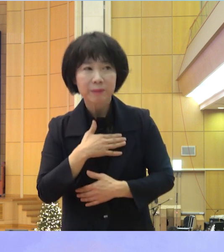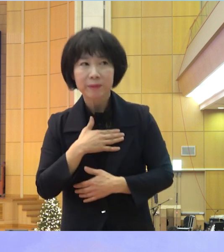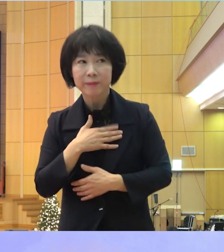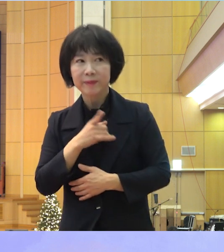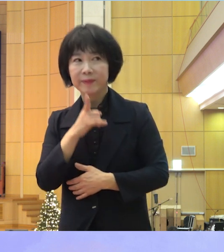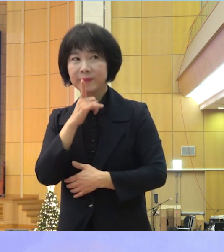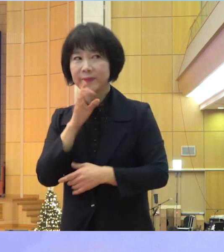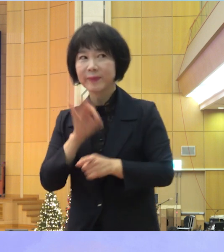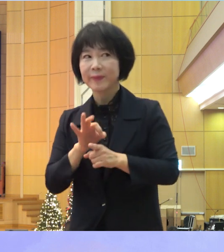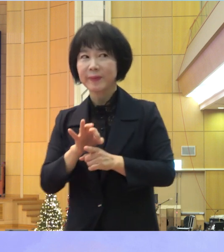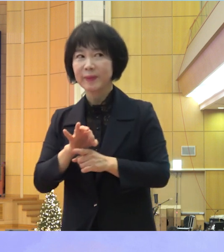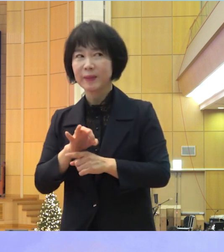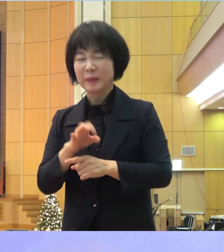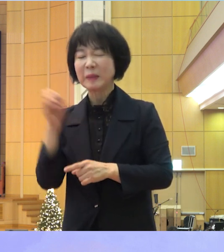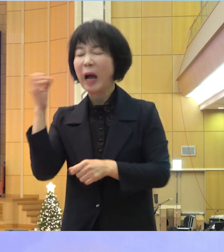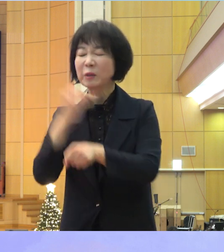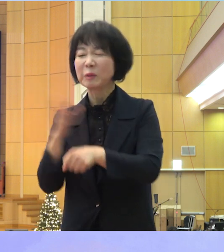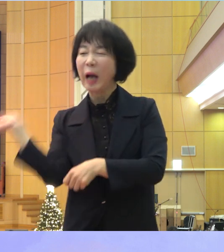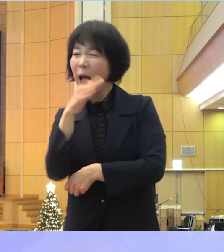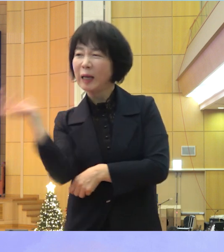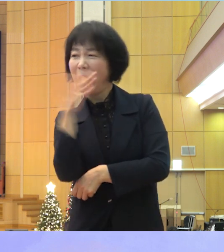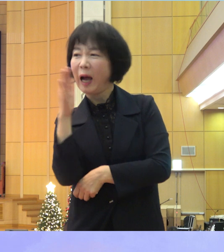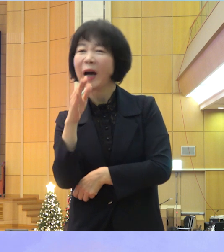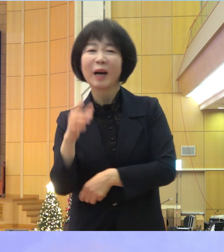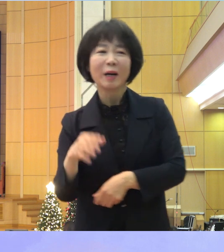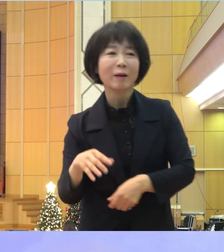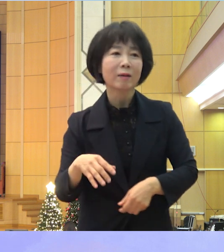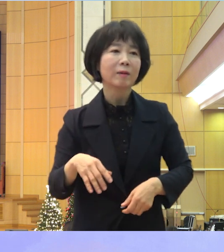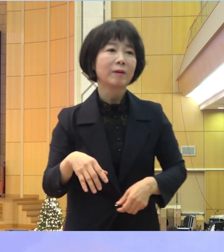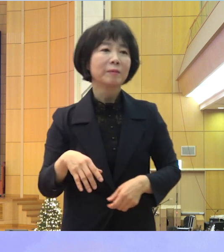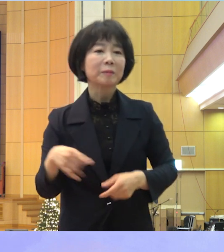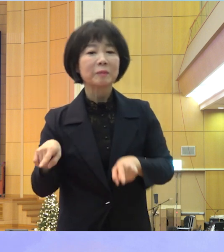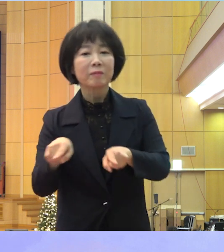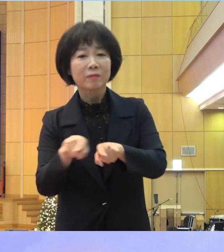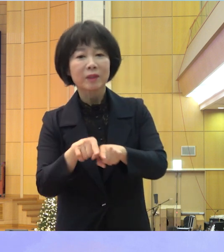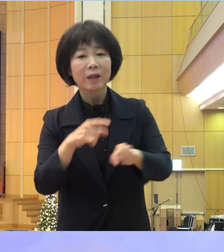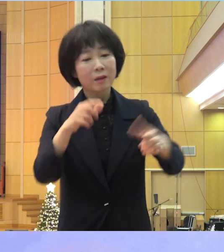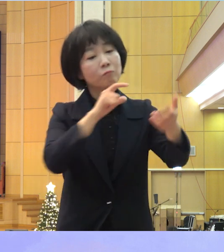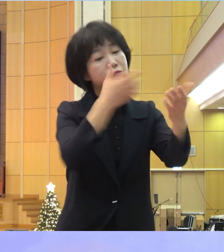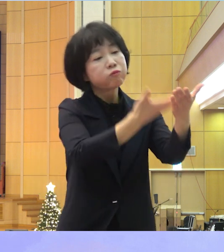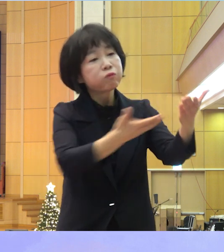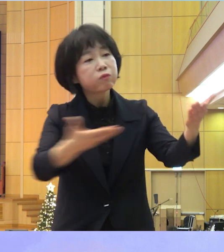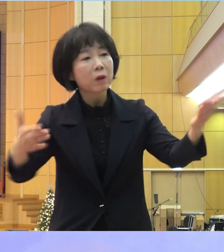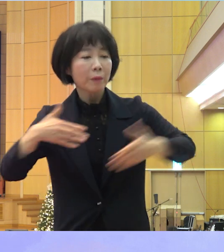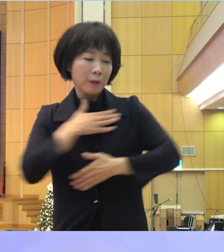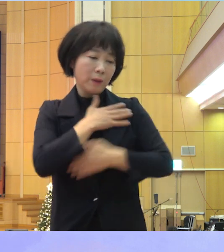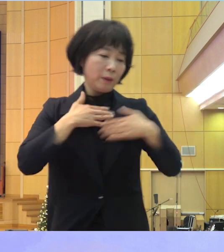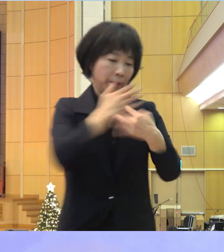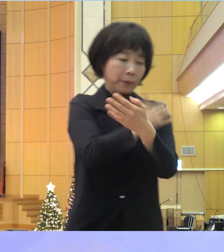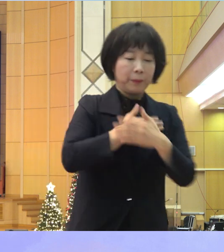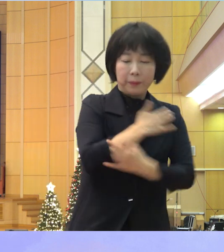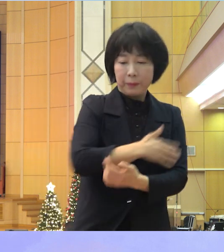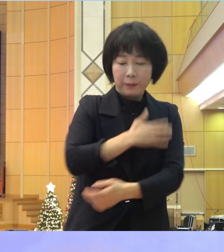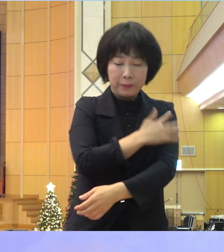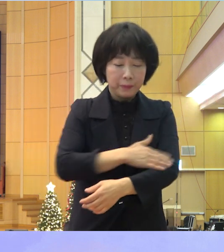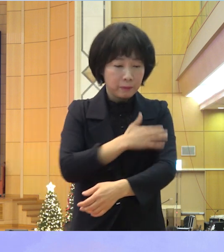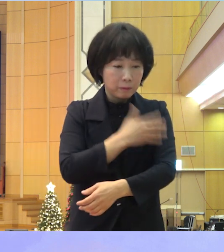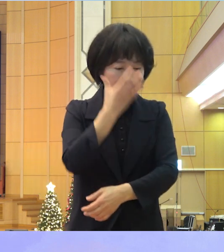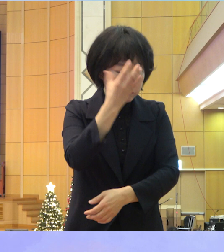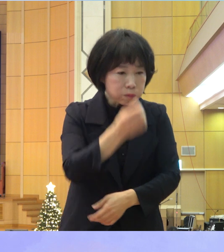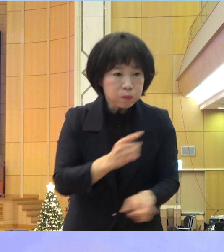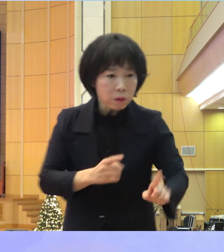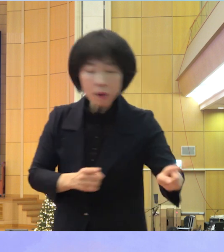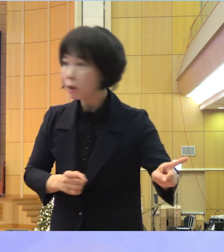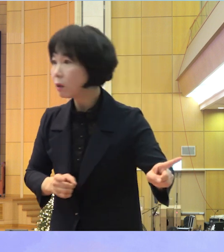따라와. 그래서 가니까 목욕을 하고 물놀이 하다 보니까 머리가 둥실둥실 떠내려오거든.